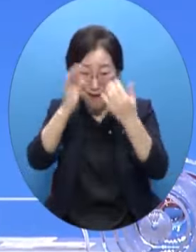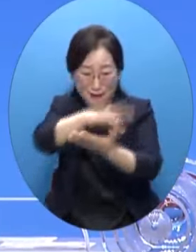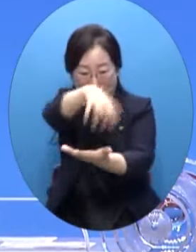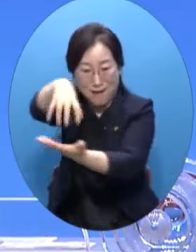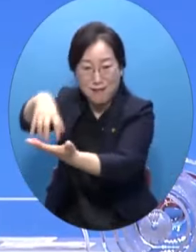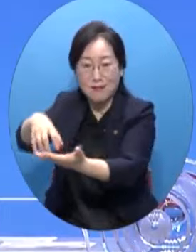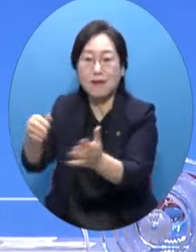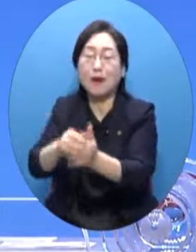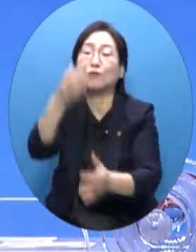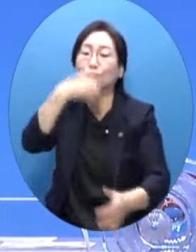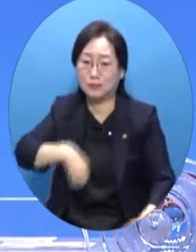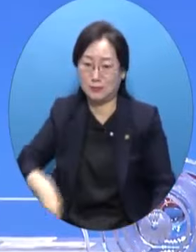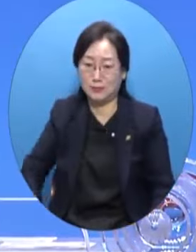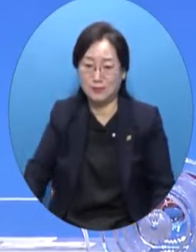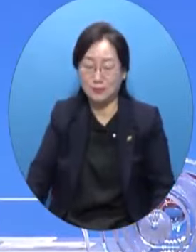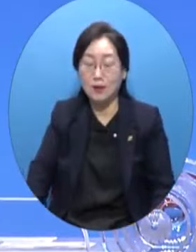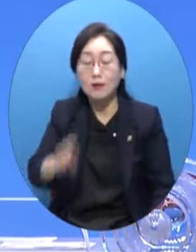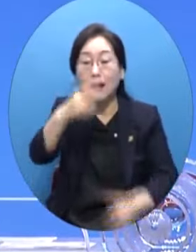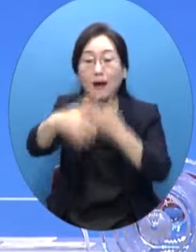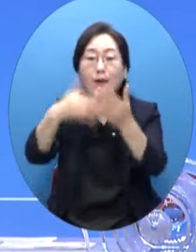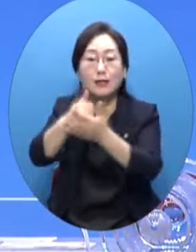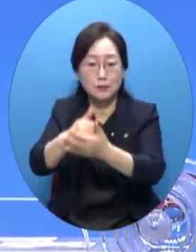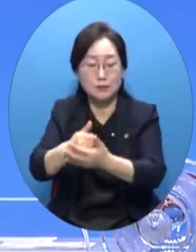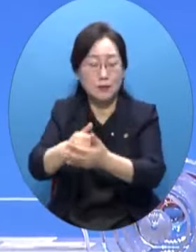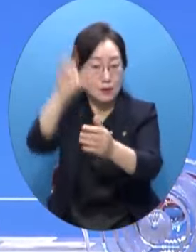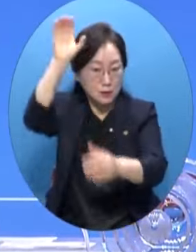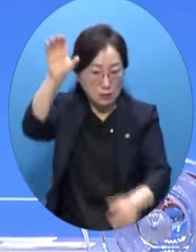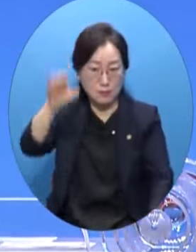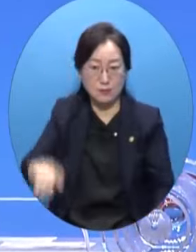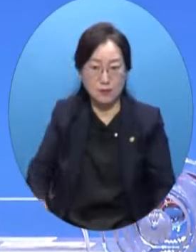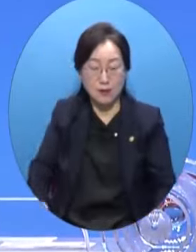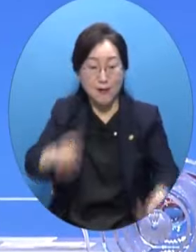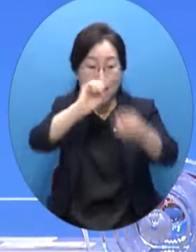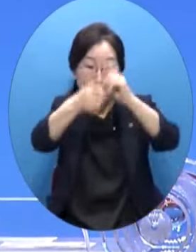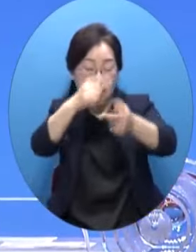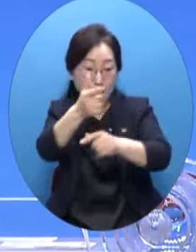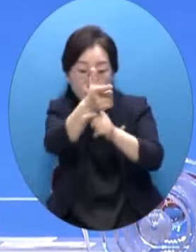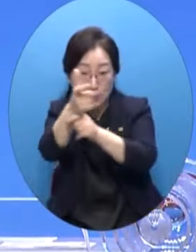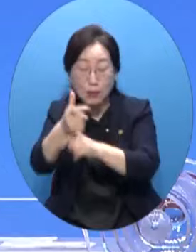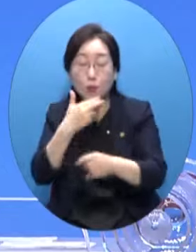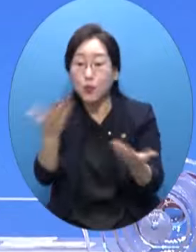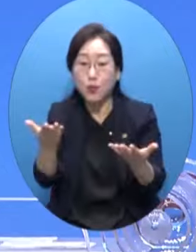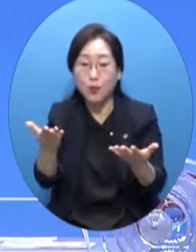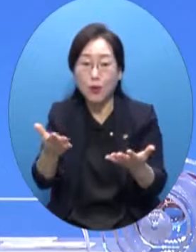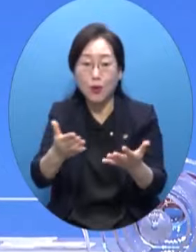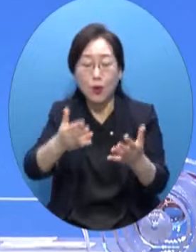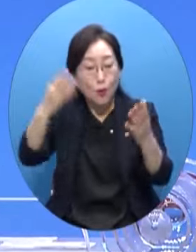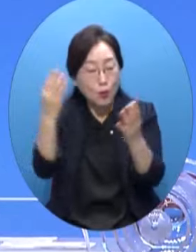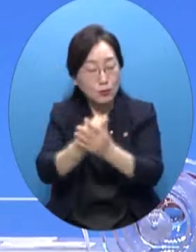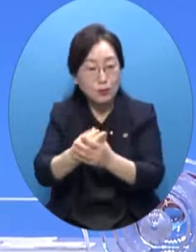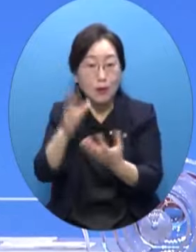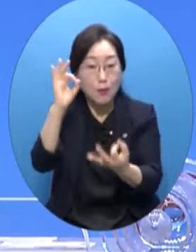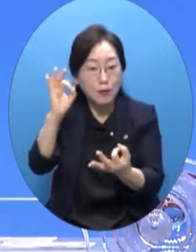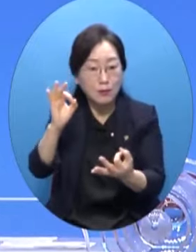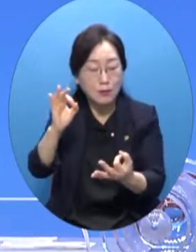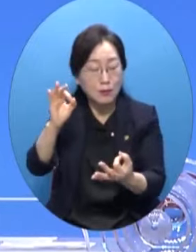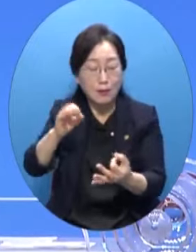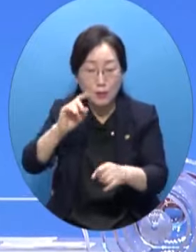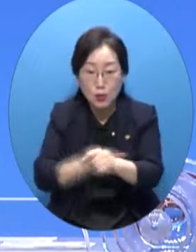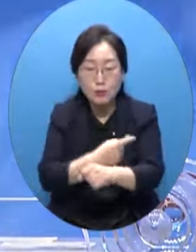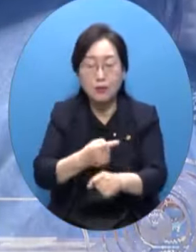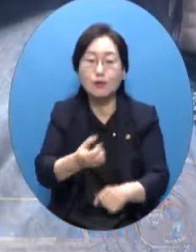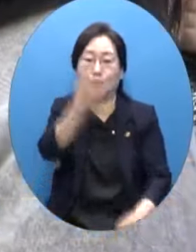함께 하시는 전쟁입니다. 그들은 활 한 번 쏘지 않냐고 칼 한 번 휘두르지 않냐고 완전히 승리를 거둔 것입니다. 여러분 하나님이 함께 하시면